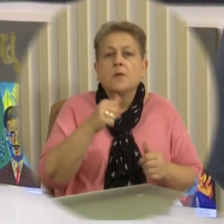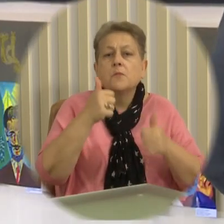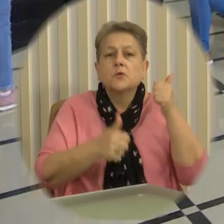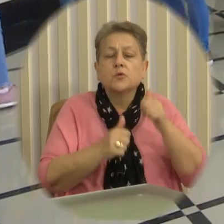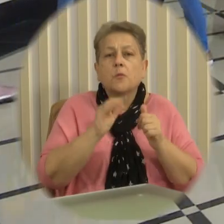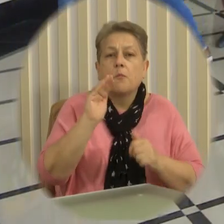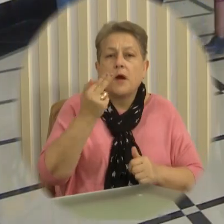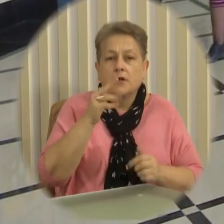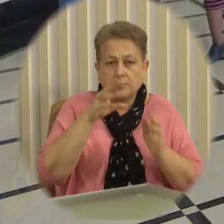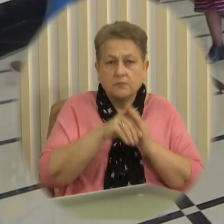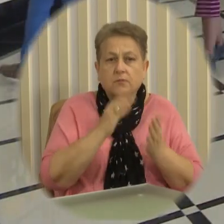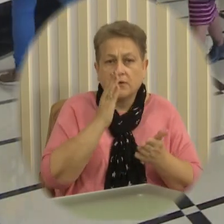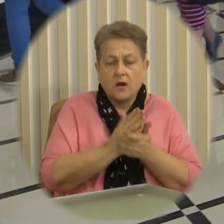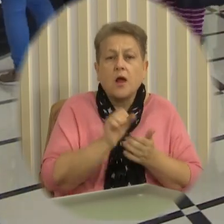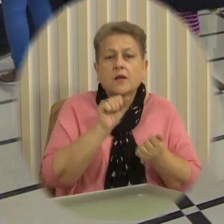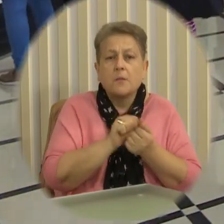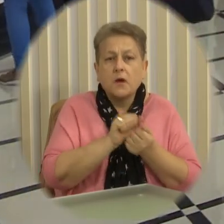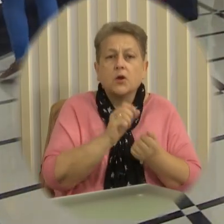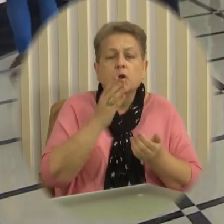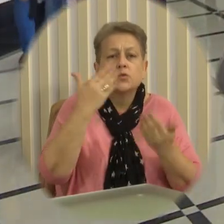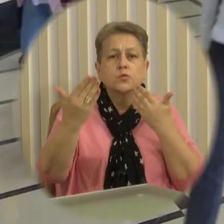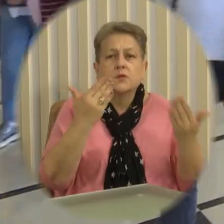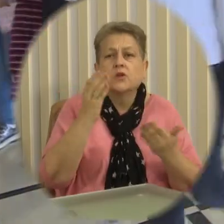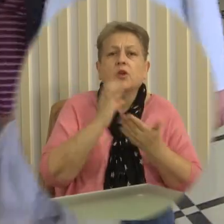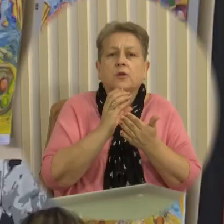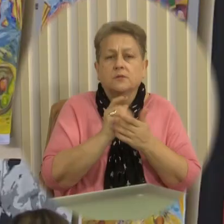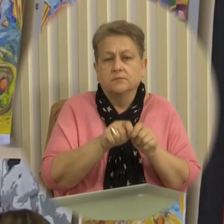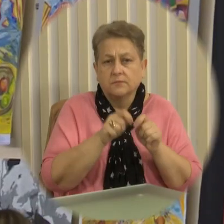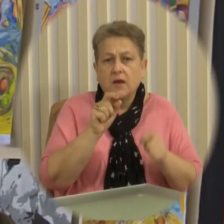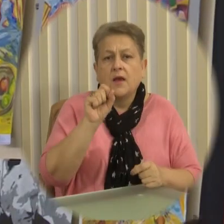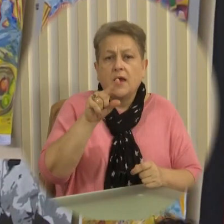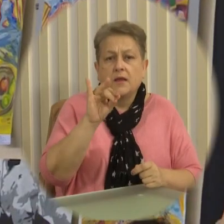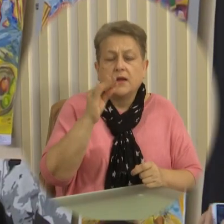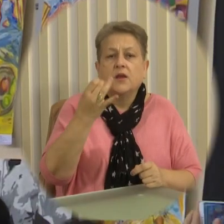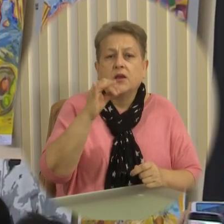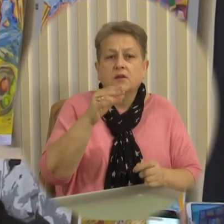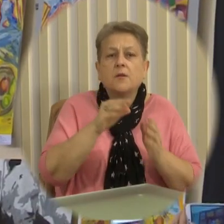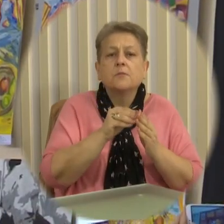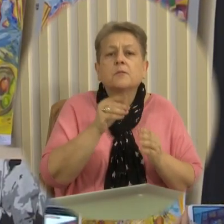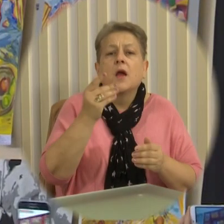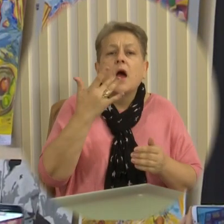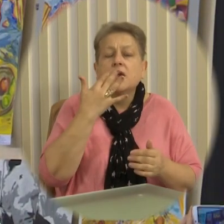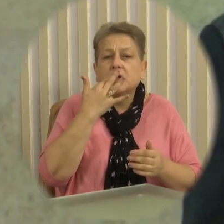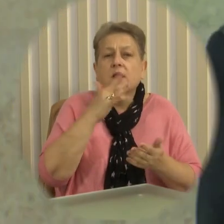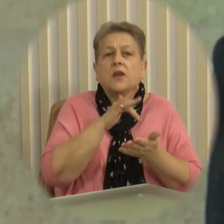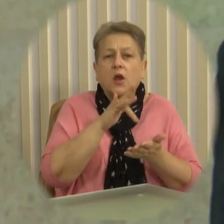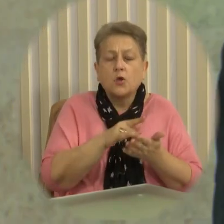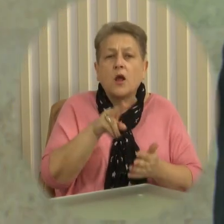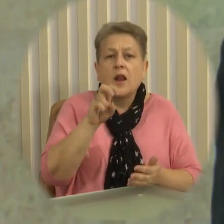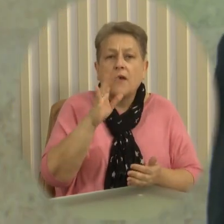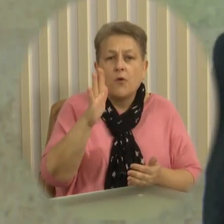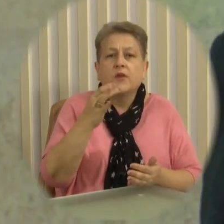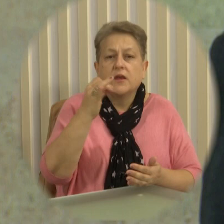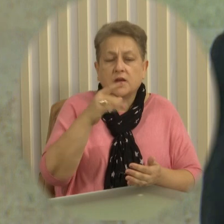փառատոնի շրջանակում նախատեսված է նաև տպագրել ցուցահանդեսի պատկերագիրքը։ Հենրիկ Իգիթյանի անվան գեղագիտական ազգային կենտրոնի տնօրեն Լևոնի